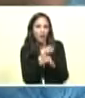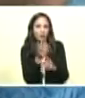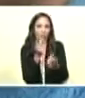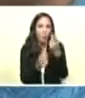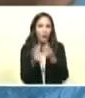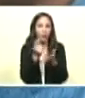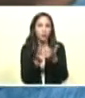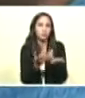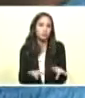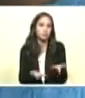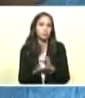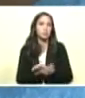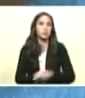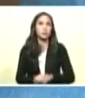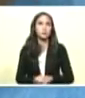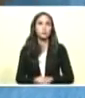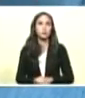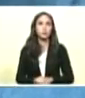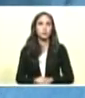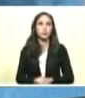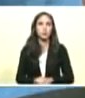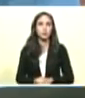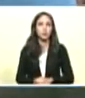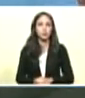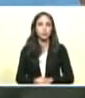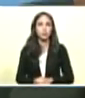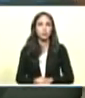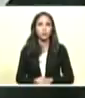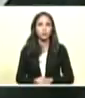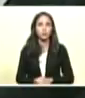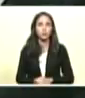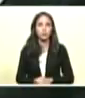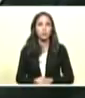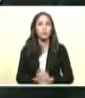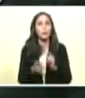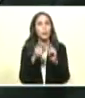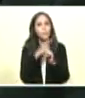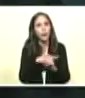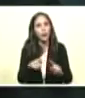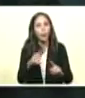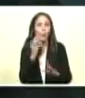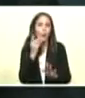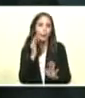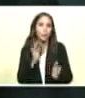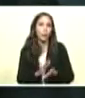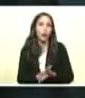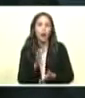них имеют современную и инновационную платформу. Pero pocos de ellos tienen una